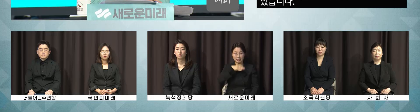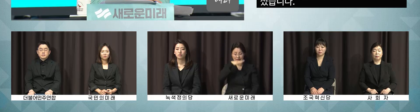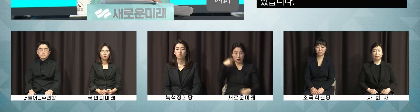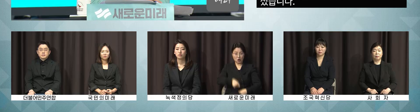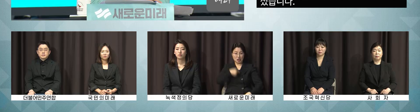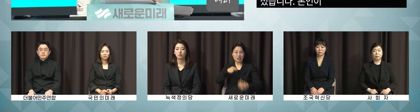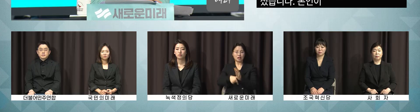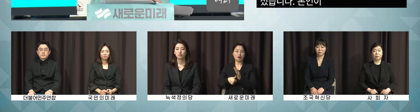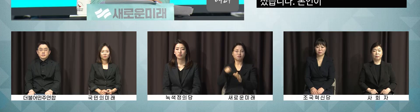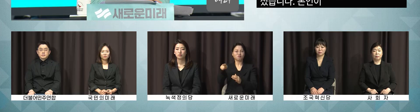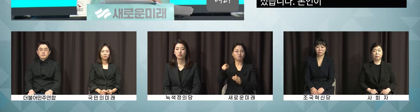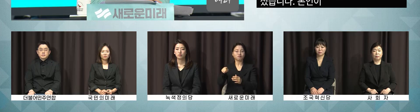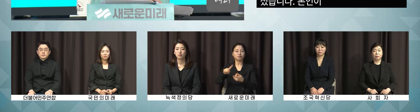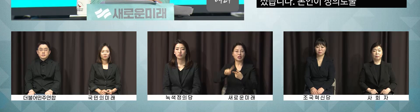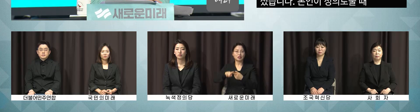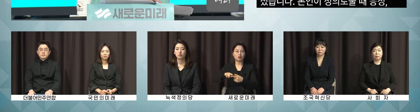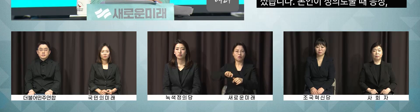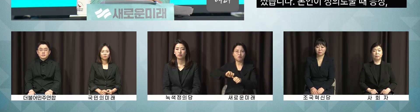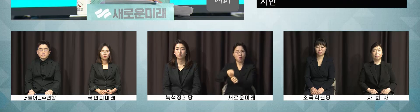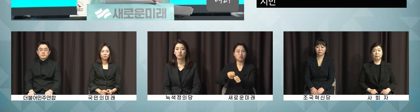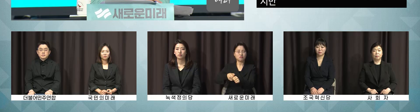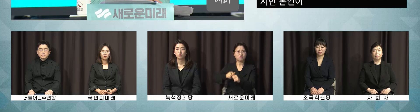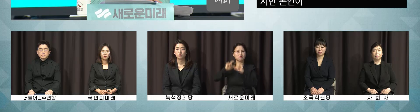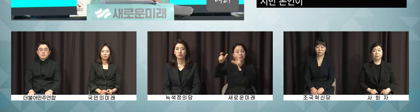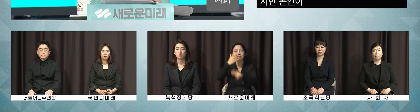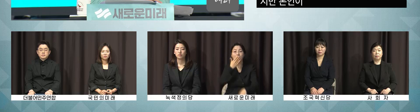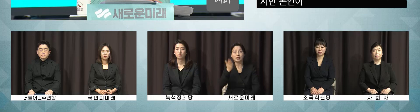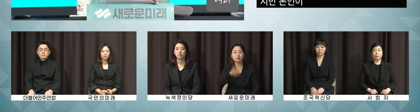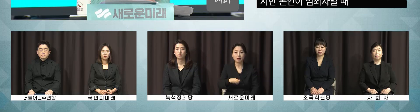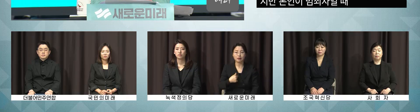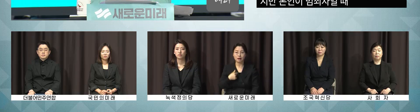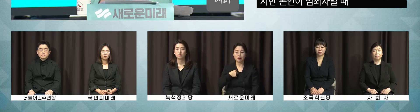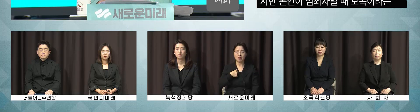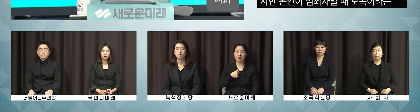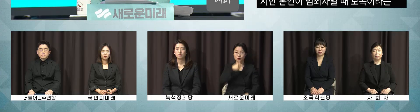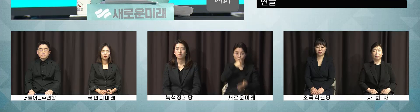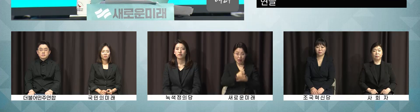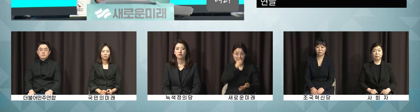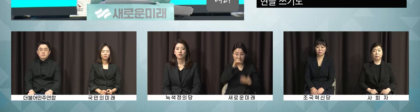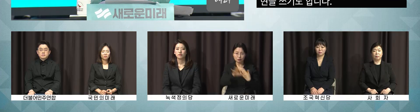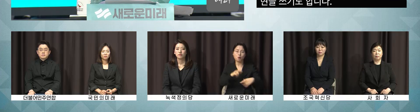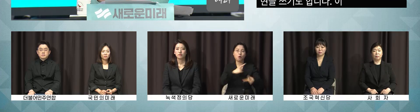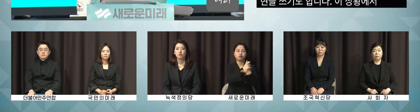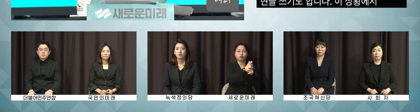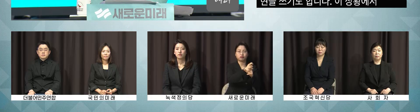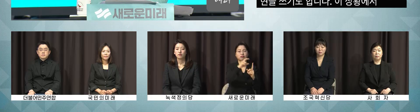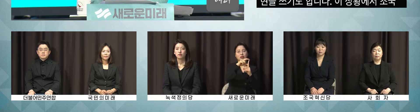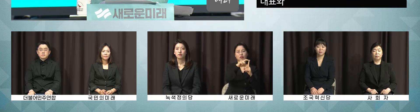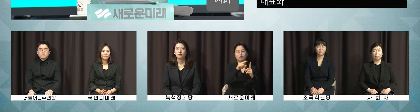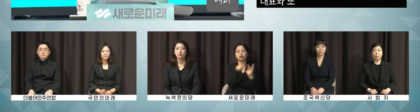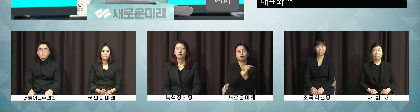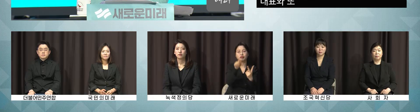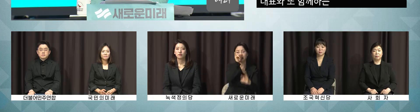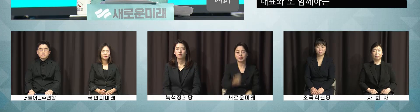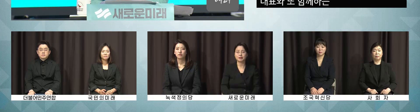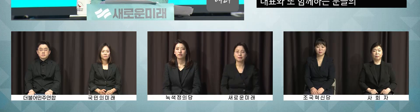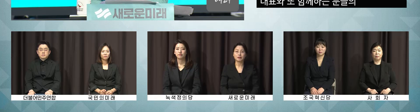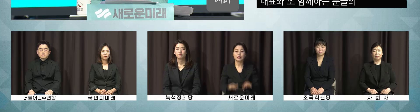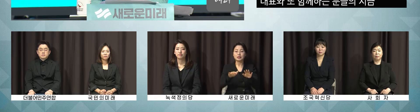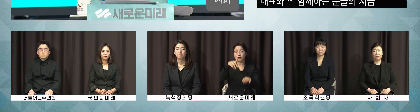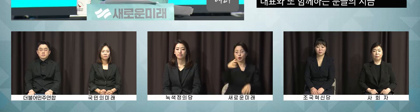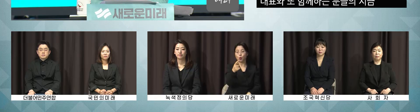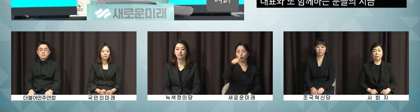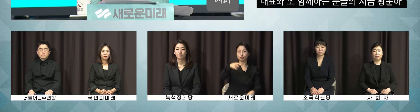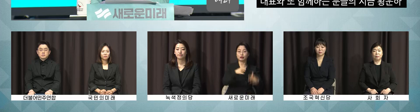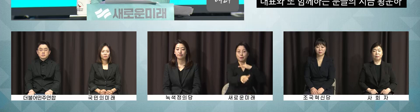응징, 하지만 본인이 범죄자일 때 보복이라는 표현을 쓰기도 합니다. 이 상황에서 조국 대표와 또 함께하는 분들의 지금 황운하 의원 같은